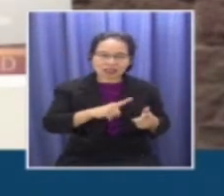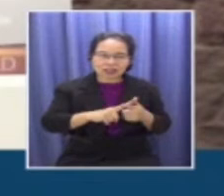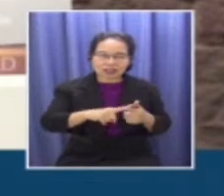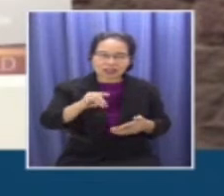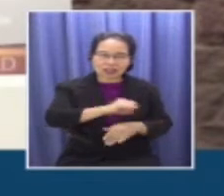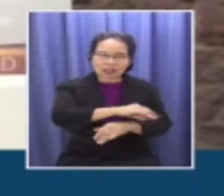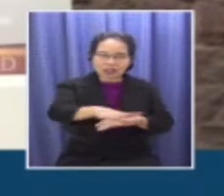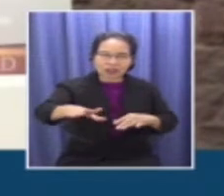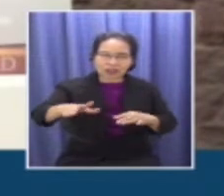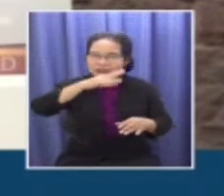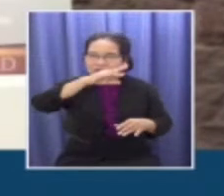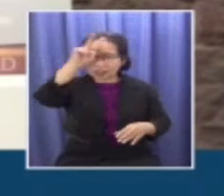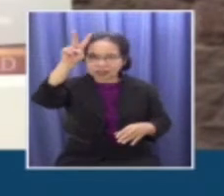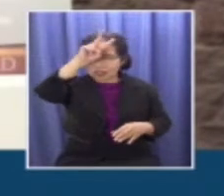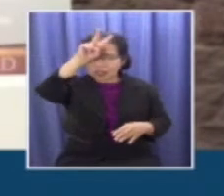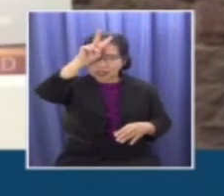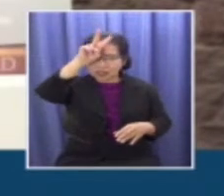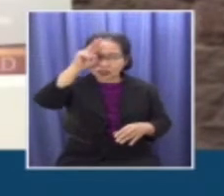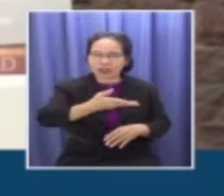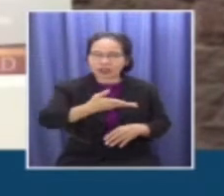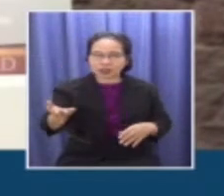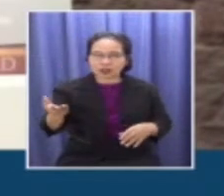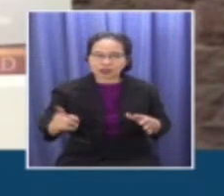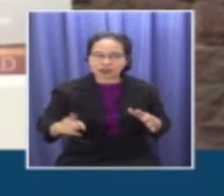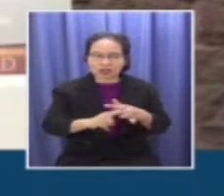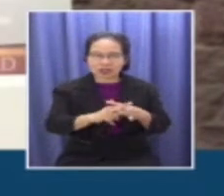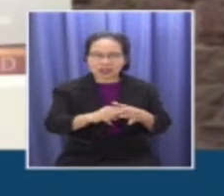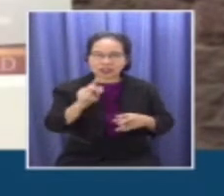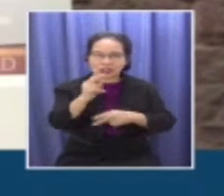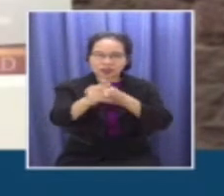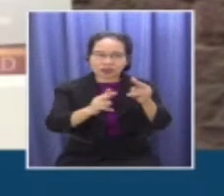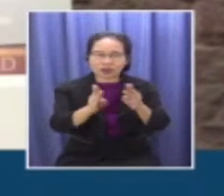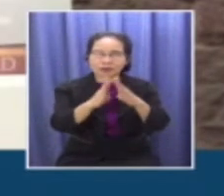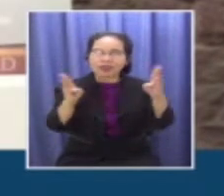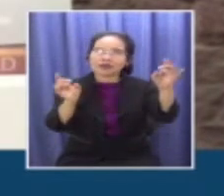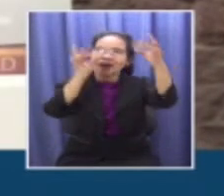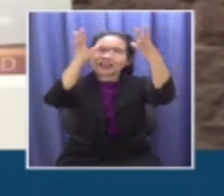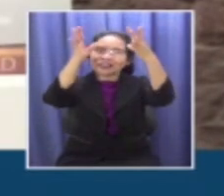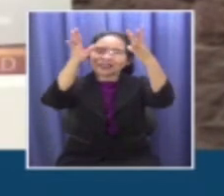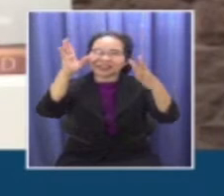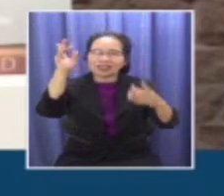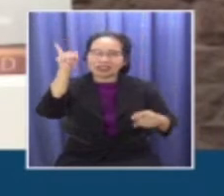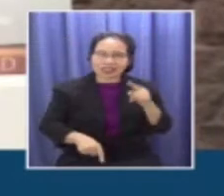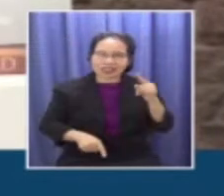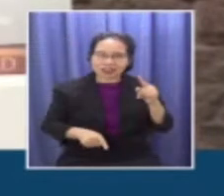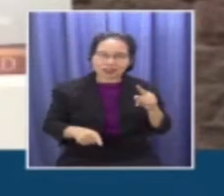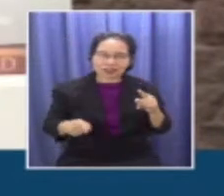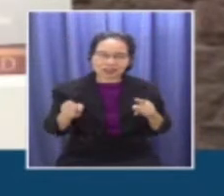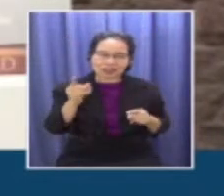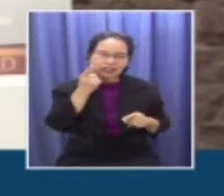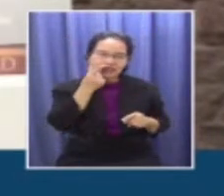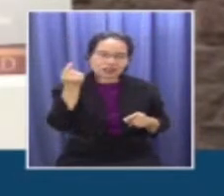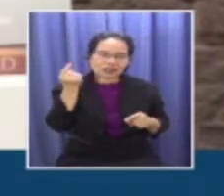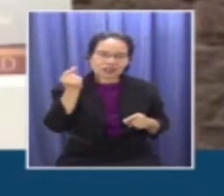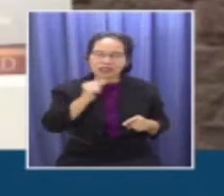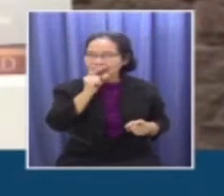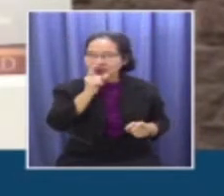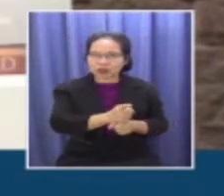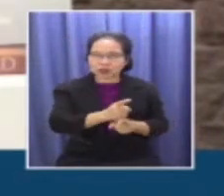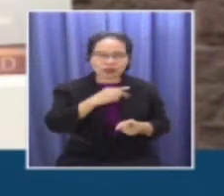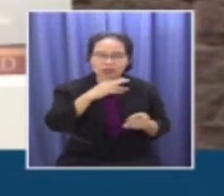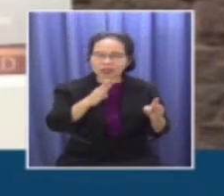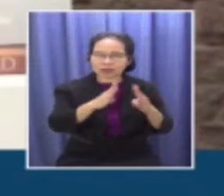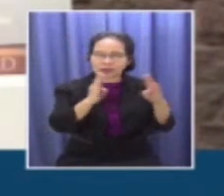ahodoɔ ɛne gyidie kuo ahodoɔ mu adi kamfoɔ ɛtɛ akyire ɔmo nyinaa taa saa gyimie yi